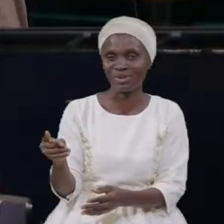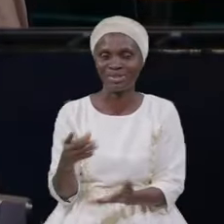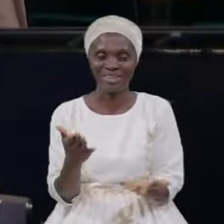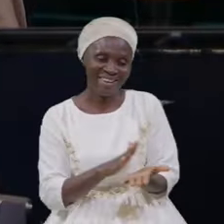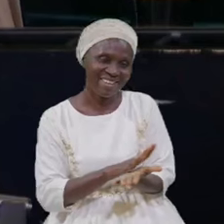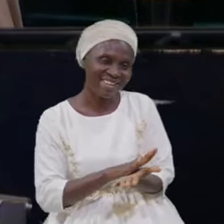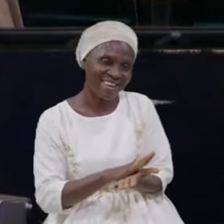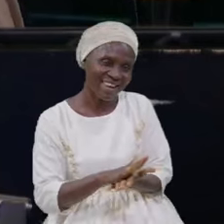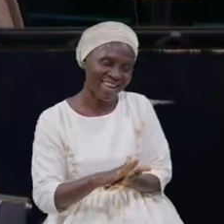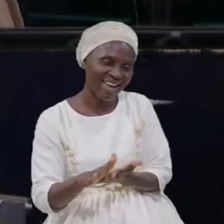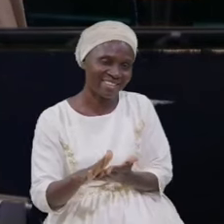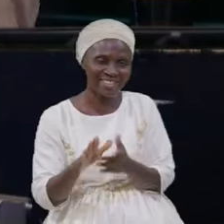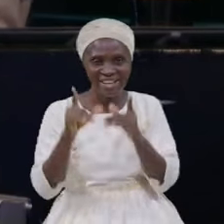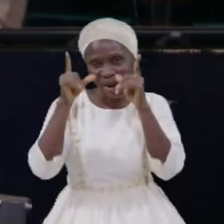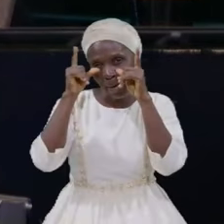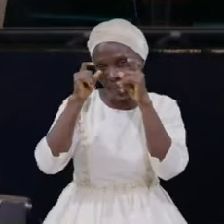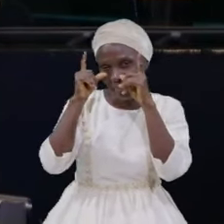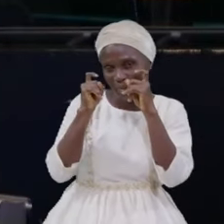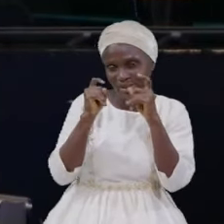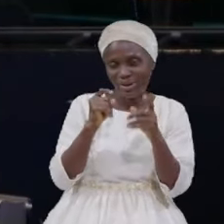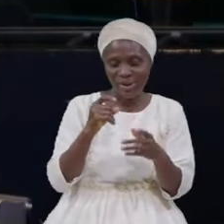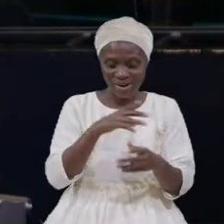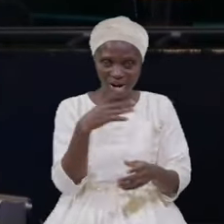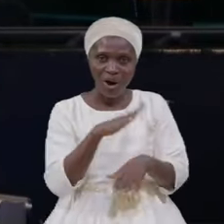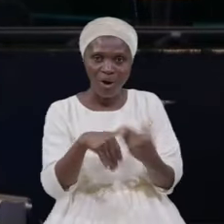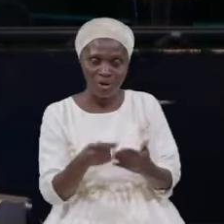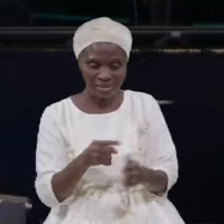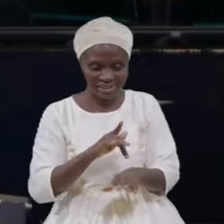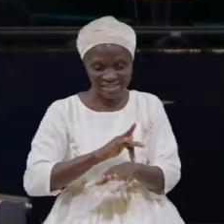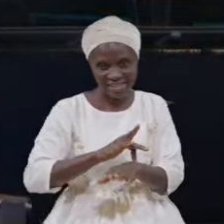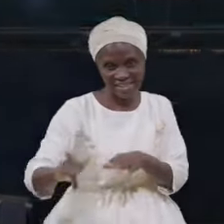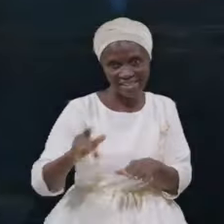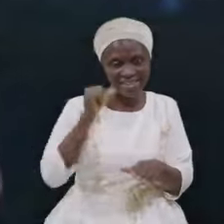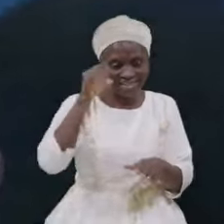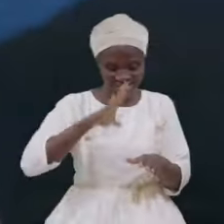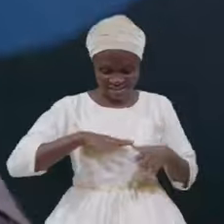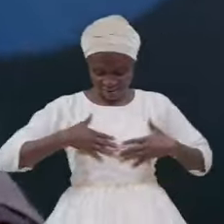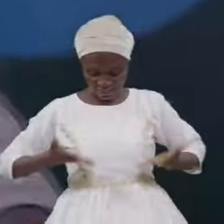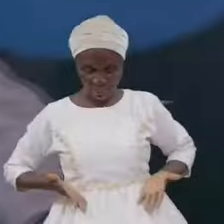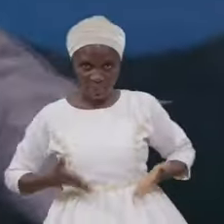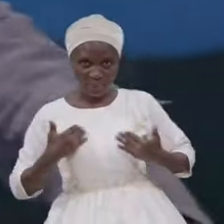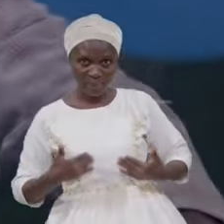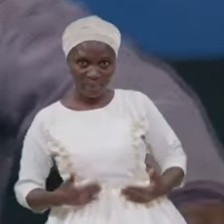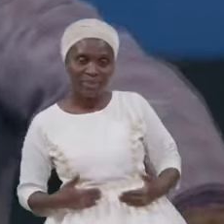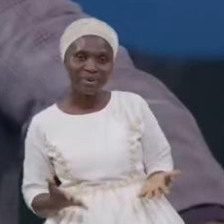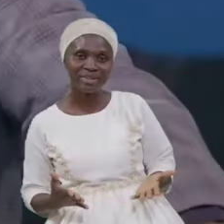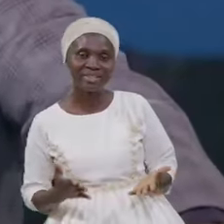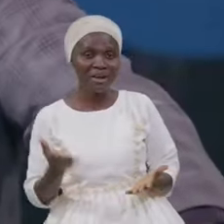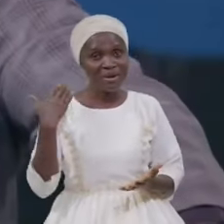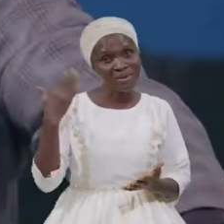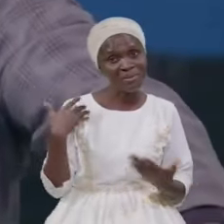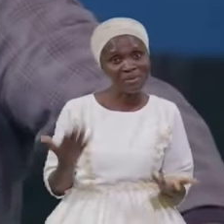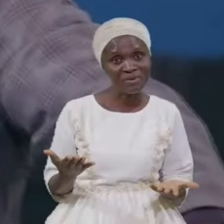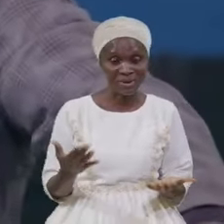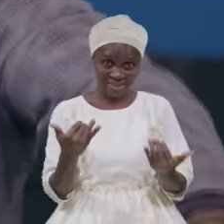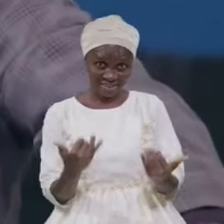filles mal habillées qui t'intéressent, qui intéressent les gens maintenant, ce jour. Quand ce jour final viendra,